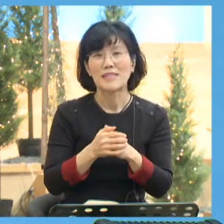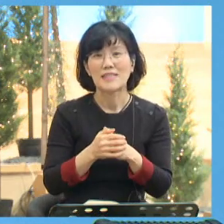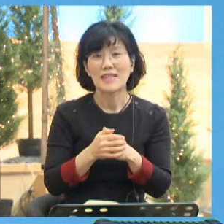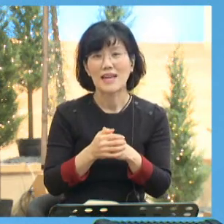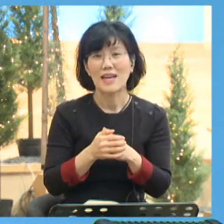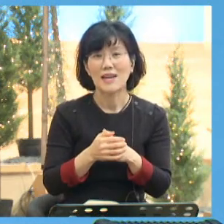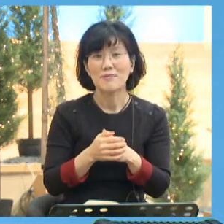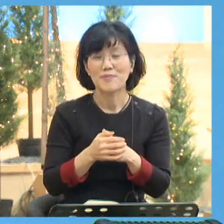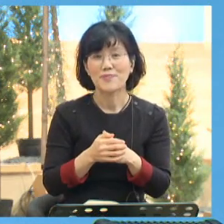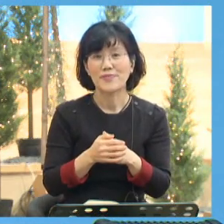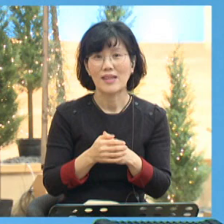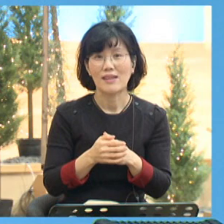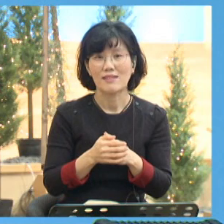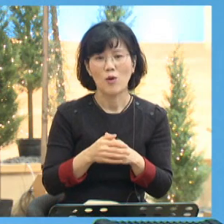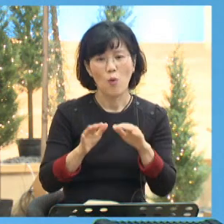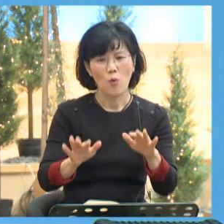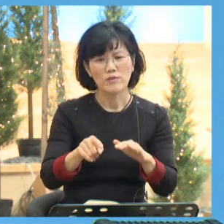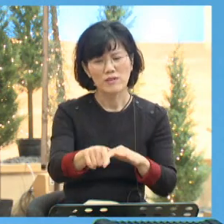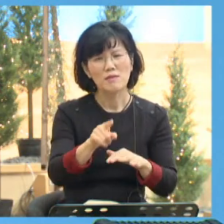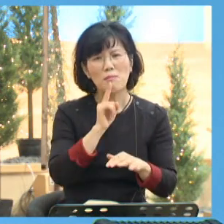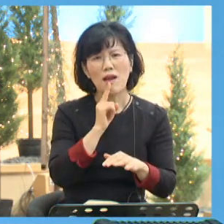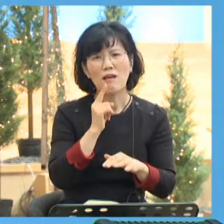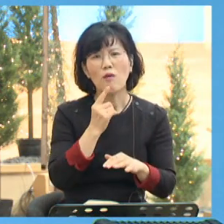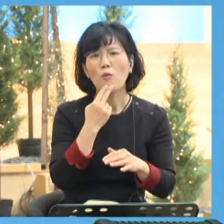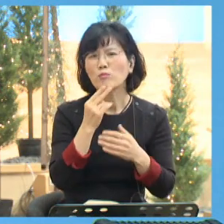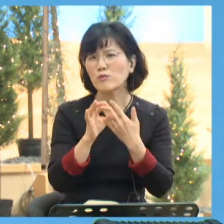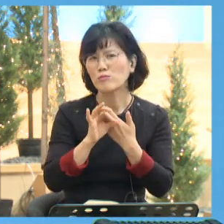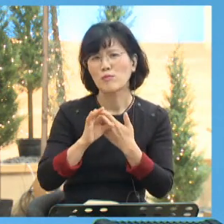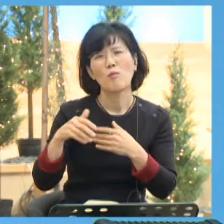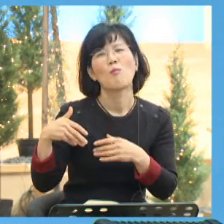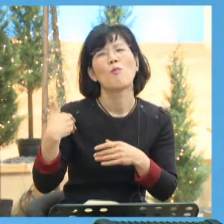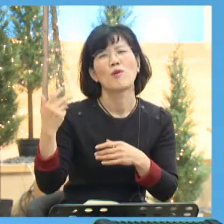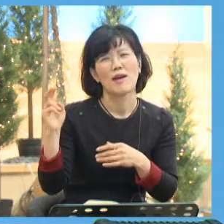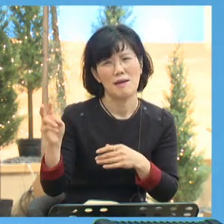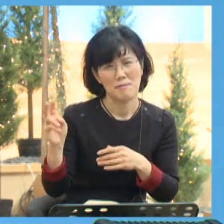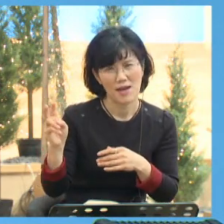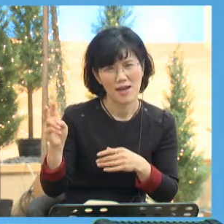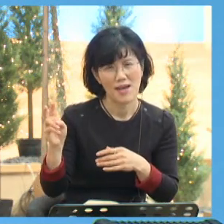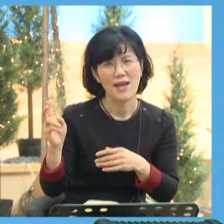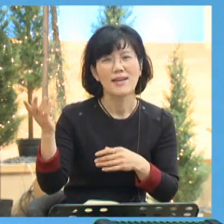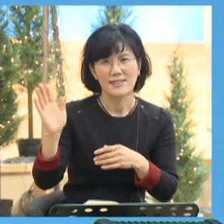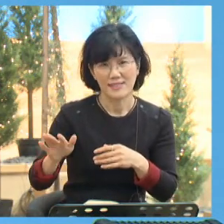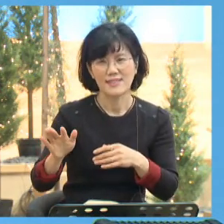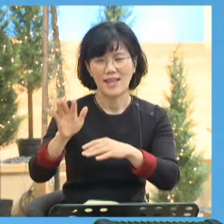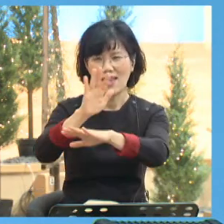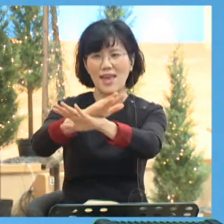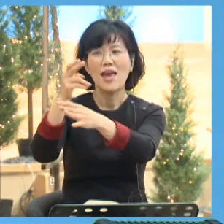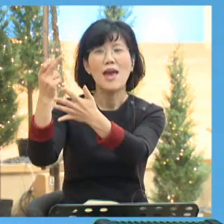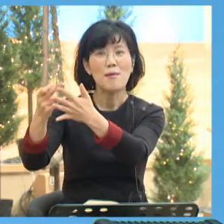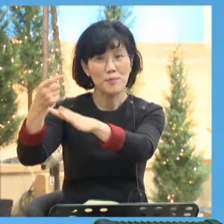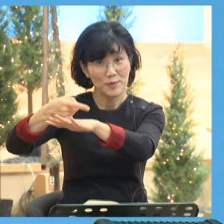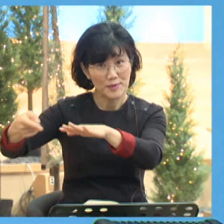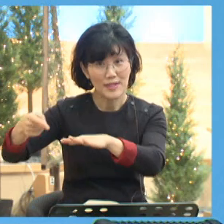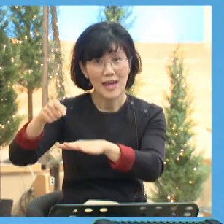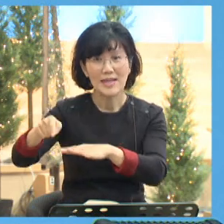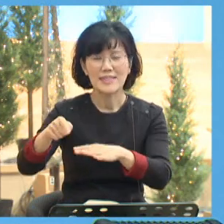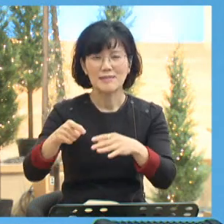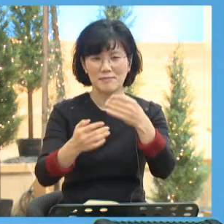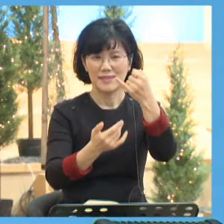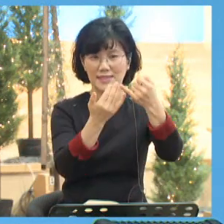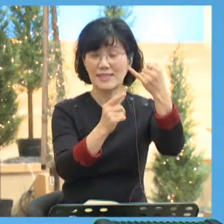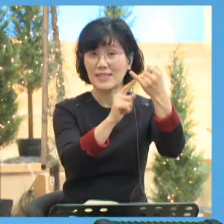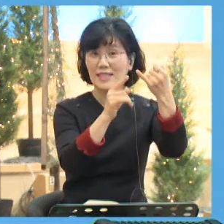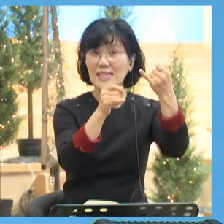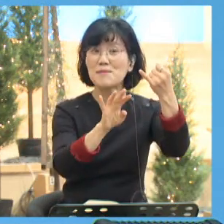부분을 얘기 하지 않았다면 우리는 모르고 지나갈 뻔 했어요 그런데 에브라임 이 입다 를 비롯해서 빌라